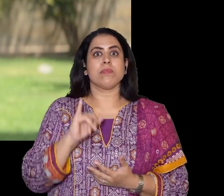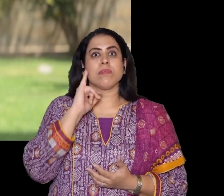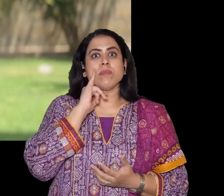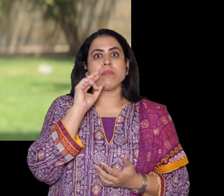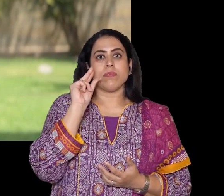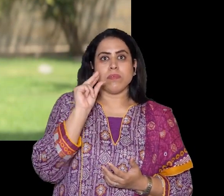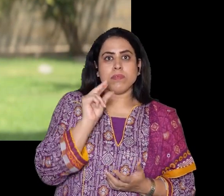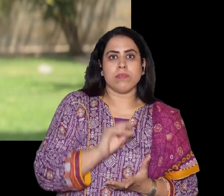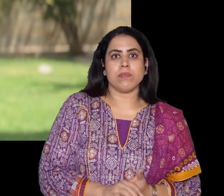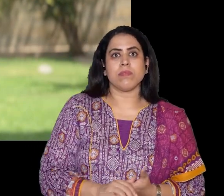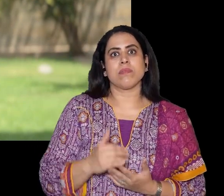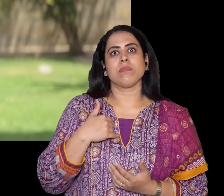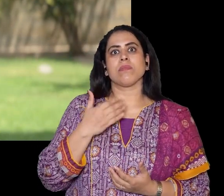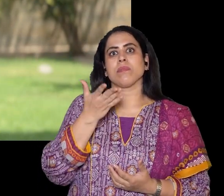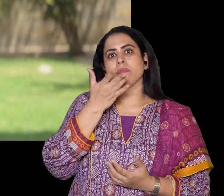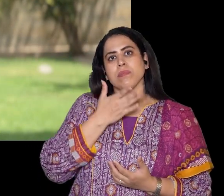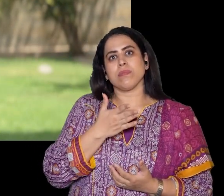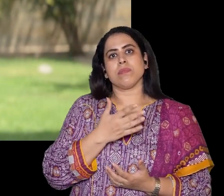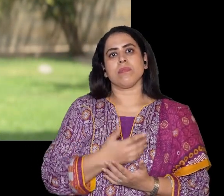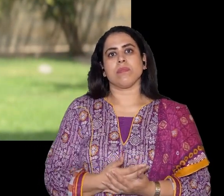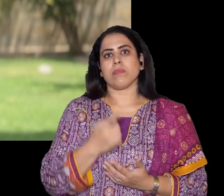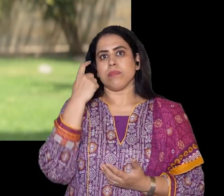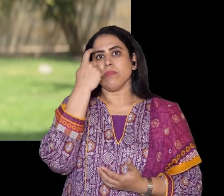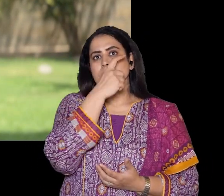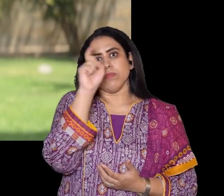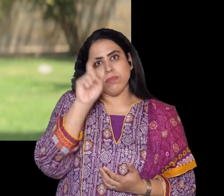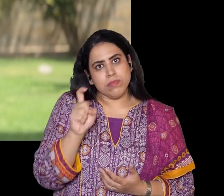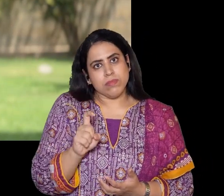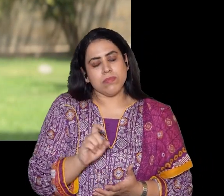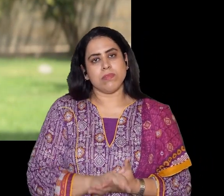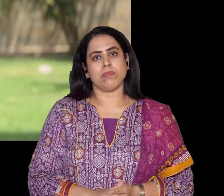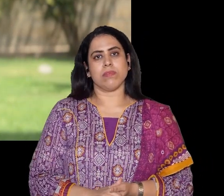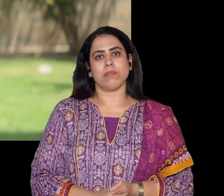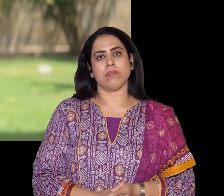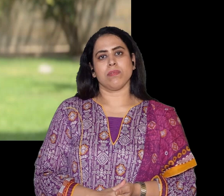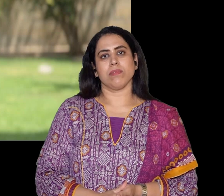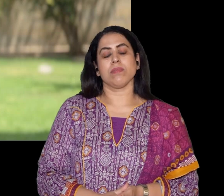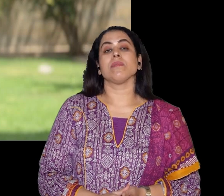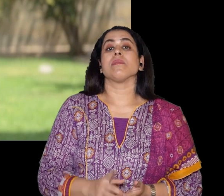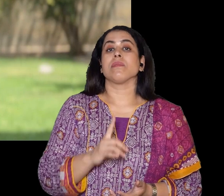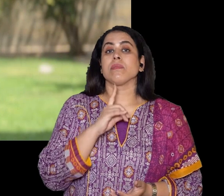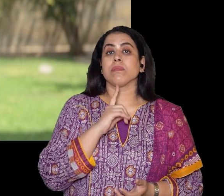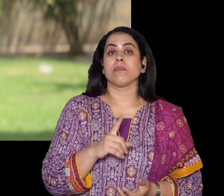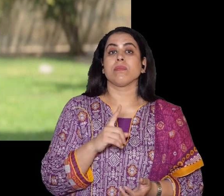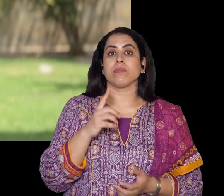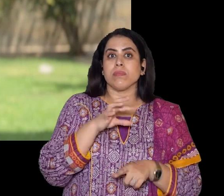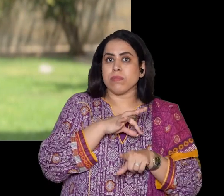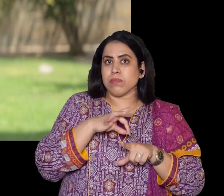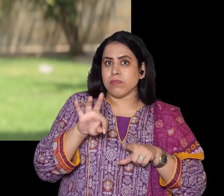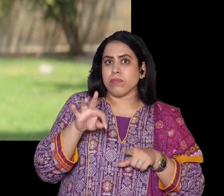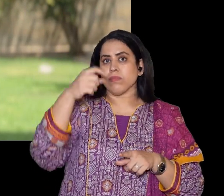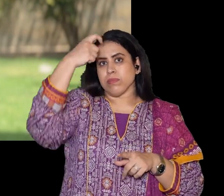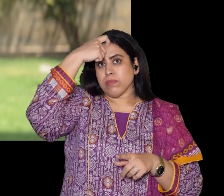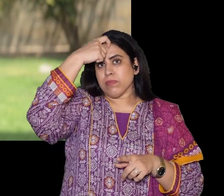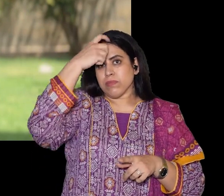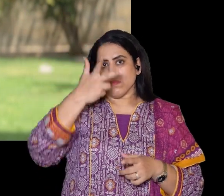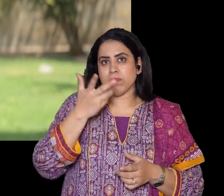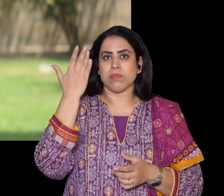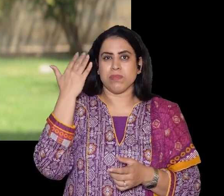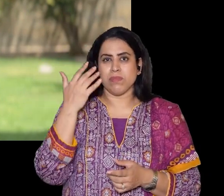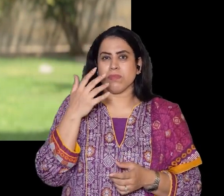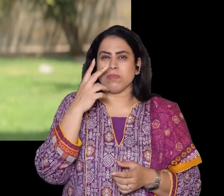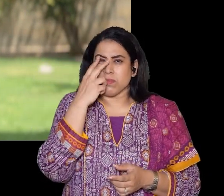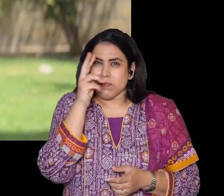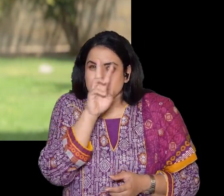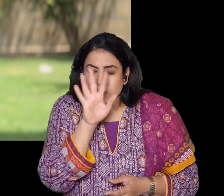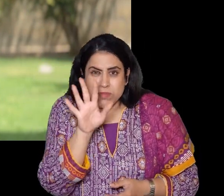रही थी। जब मैंने टेस्ट करवाए तो मुझे पता चला कि मेरी नज़र काफ़ी वीक हो चुकी है। असल में ऐसा है कि मुझे रात में देखने